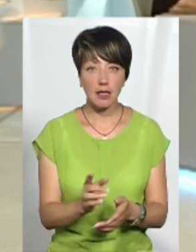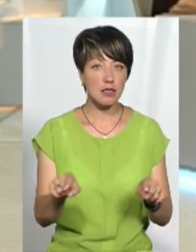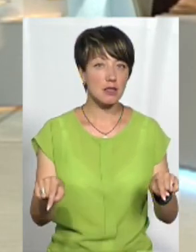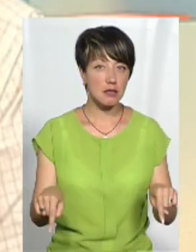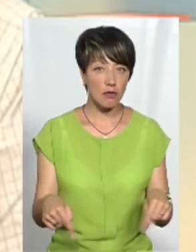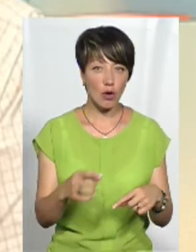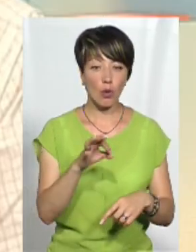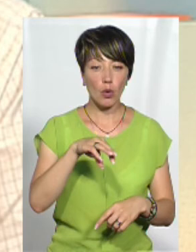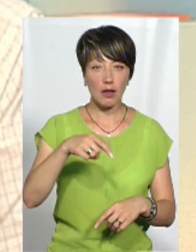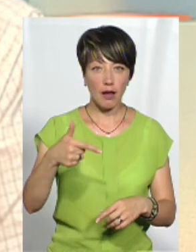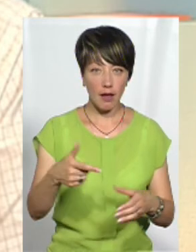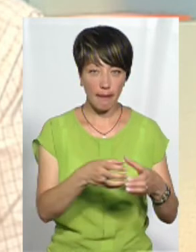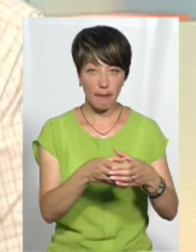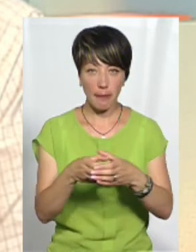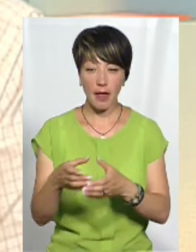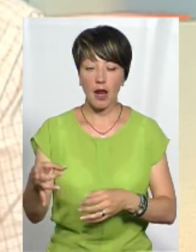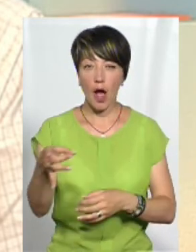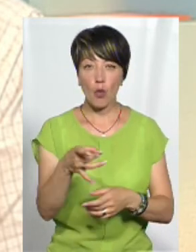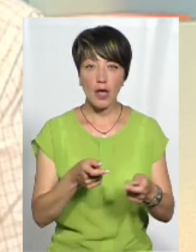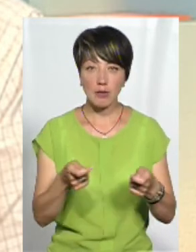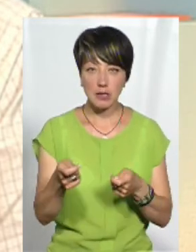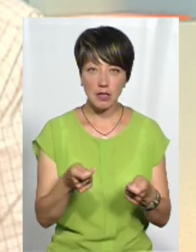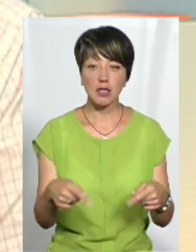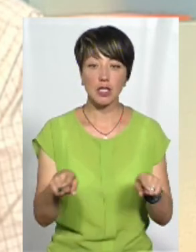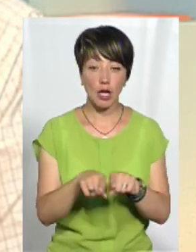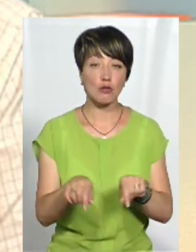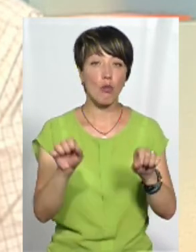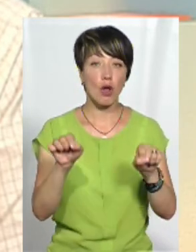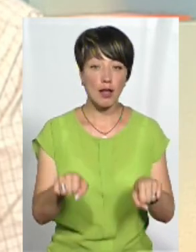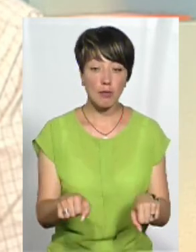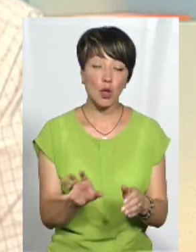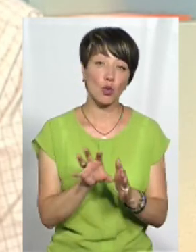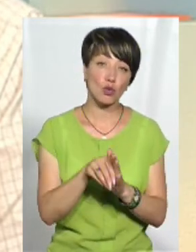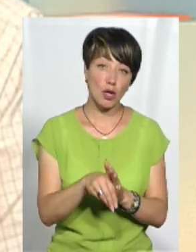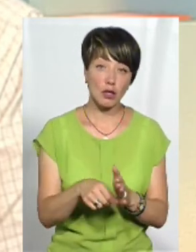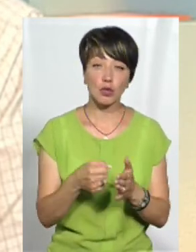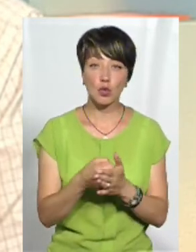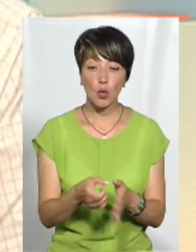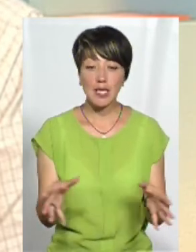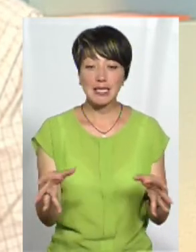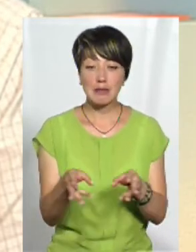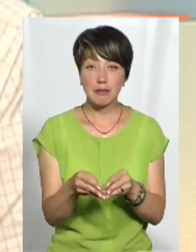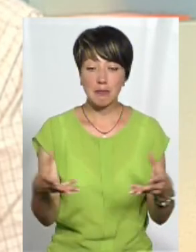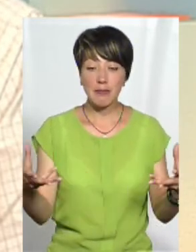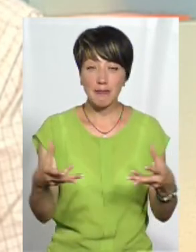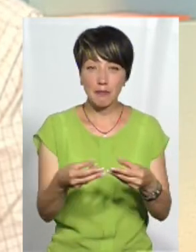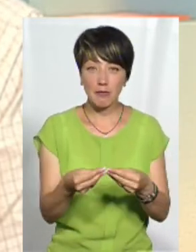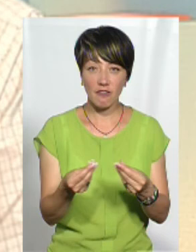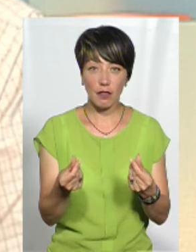створені об'єднані територіальні громади, є районні адміністрації, які теж могли б долучатися до співфінансування